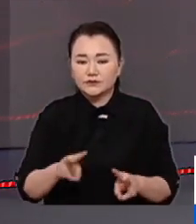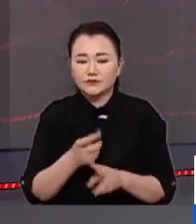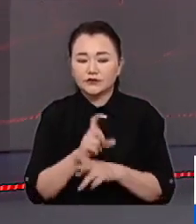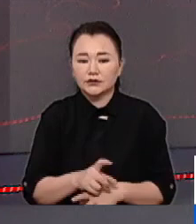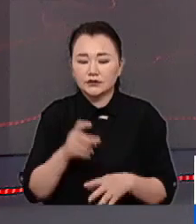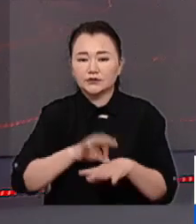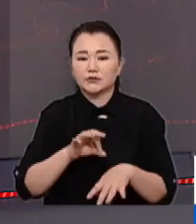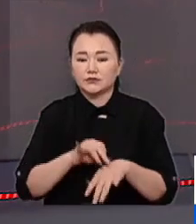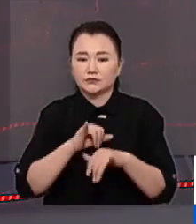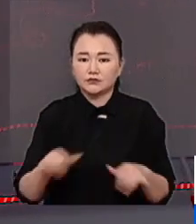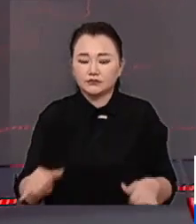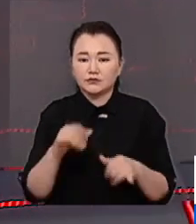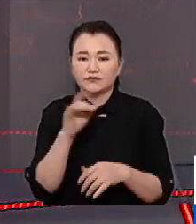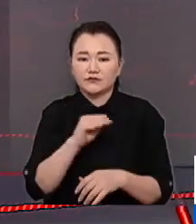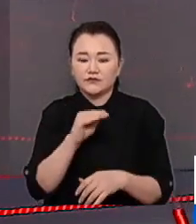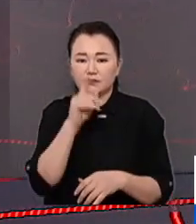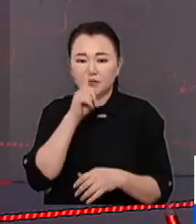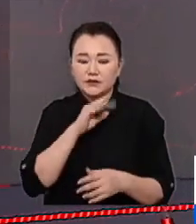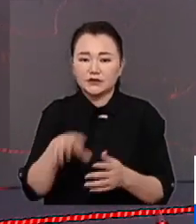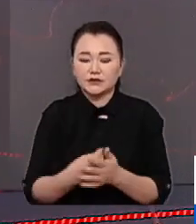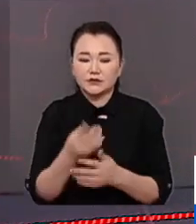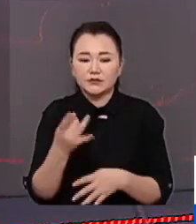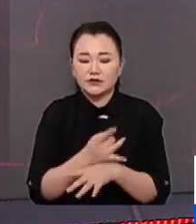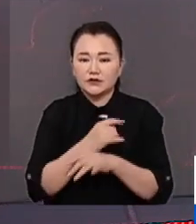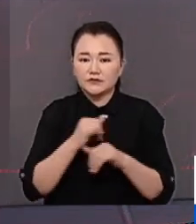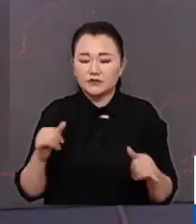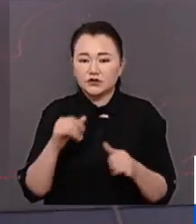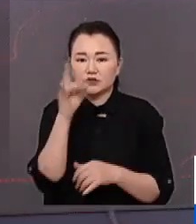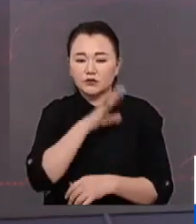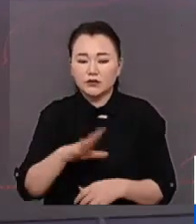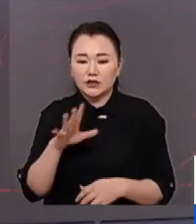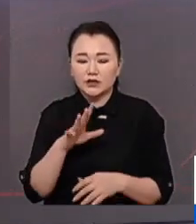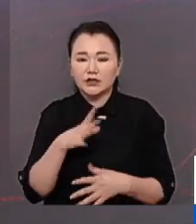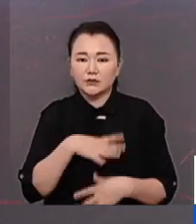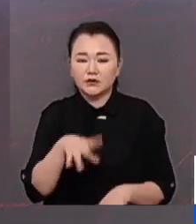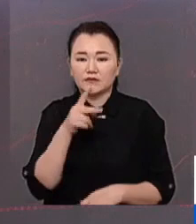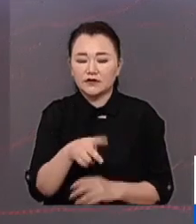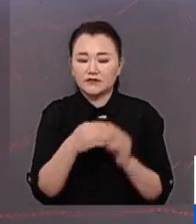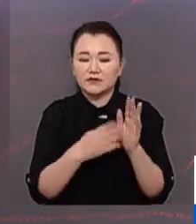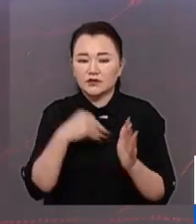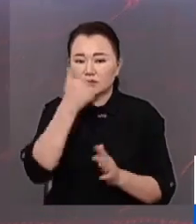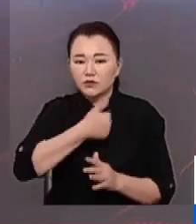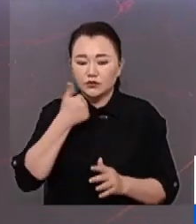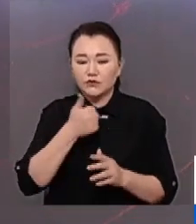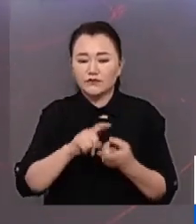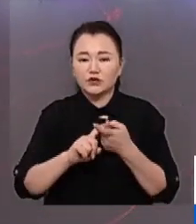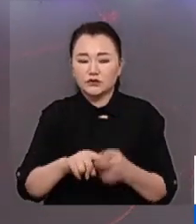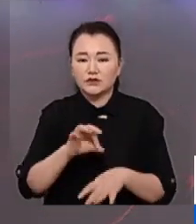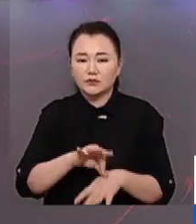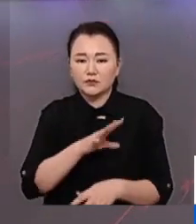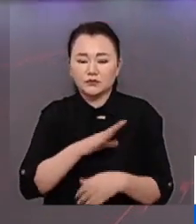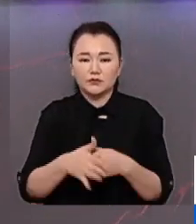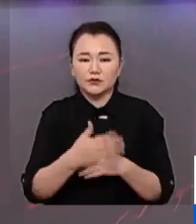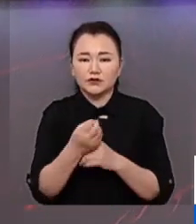заболеваемости медики фиксируют с февраля. И это уже не первая вспышка кори в республике. В 2019 году вирусом заболели